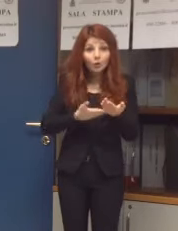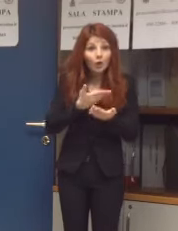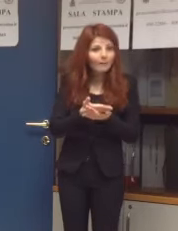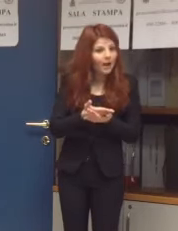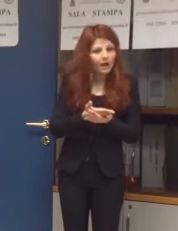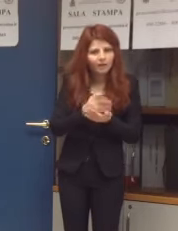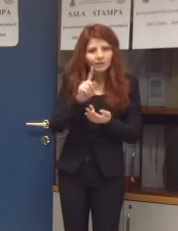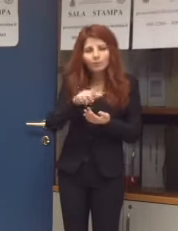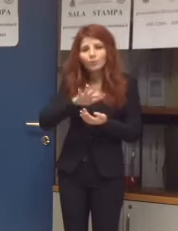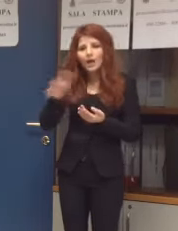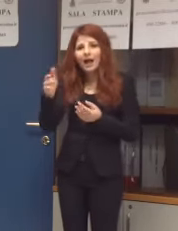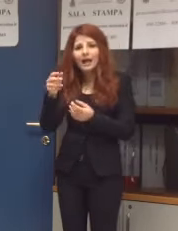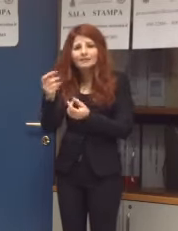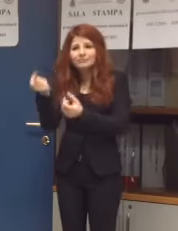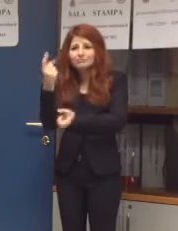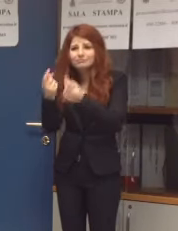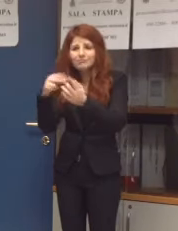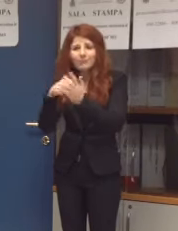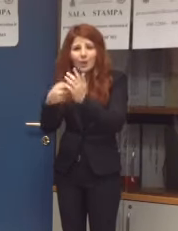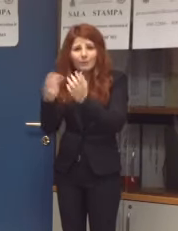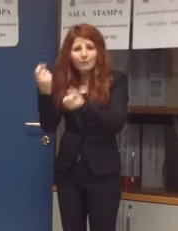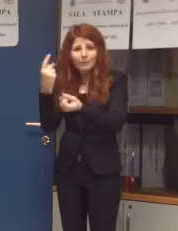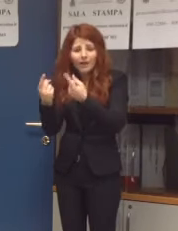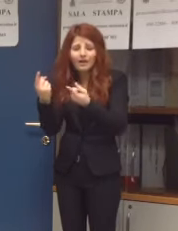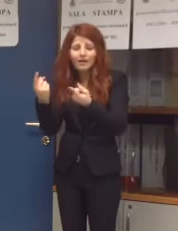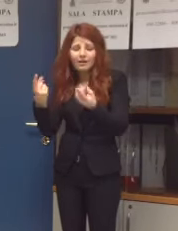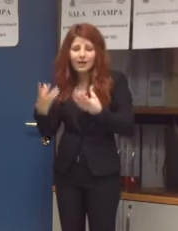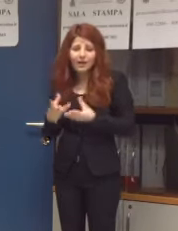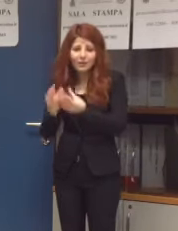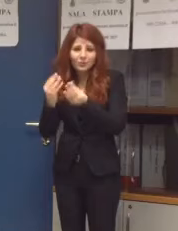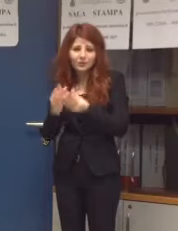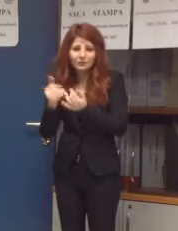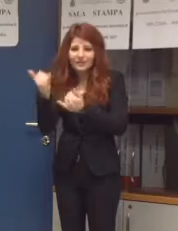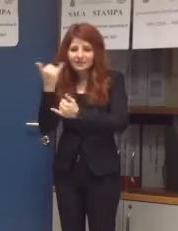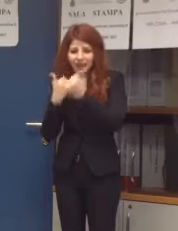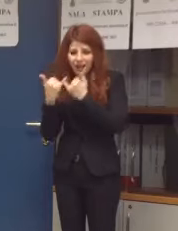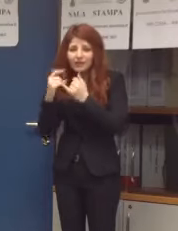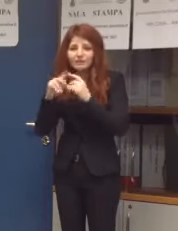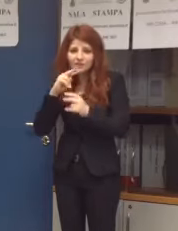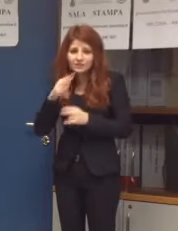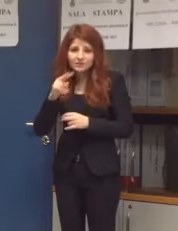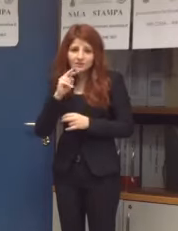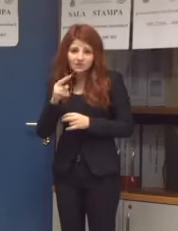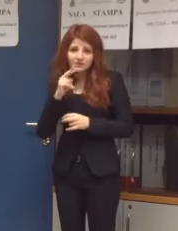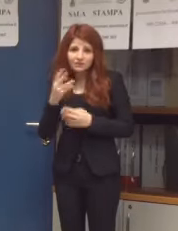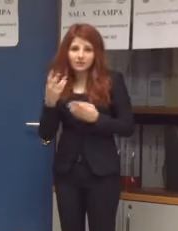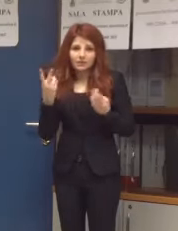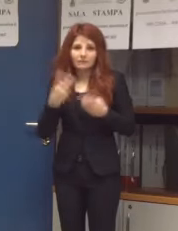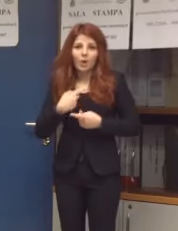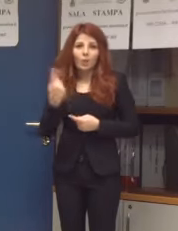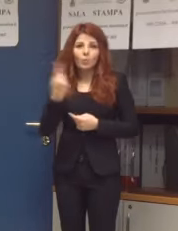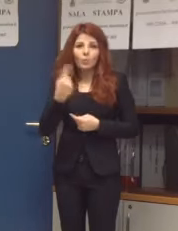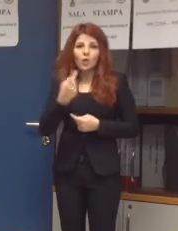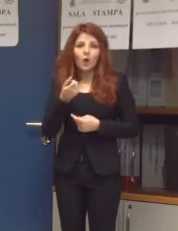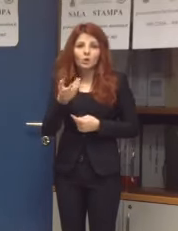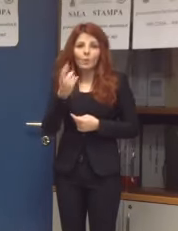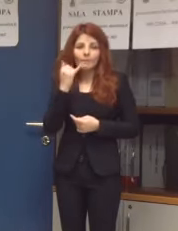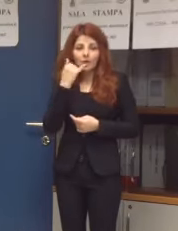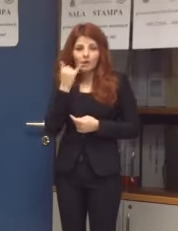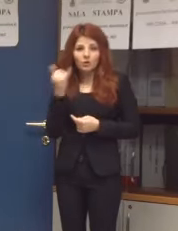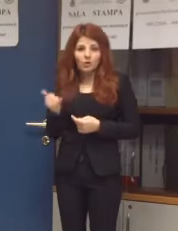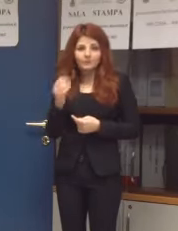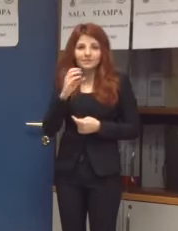a rispondere alle telefonate, questo centralino a cui rispondono pur se c'è un unico numero che ripeto che è lo